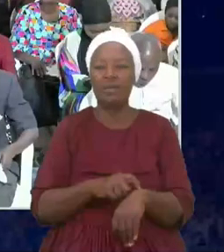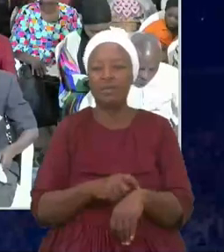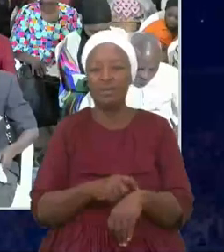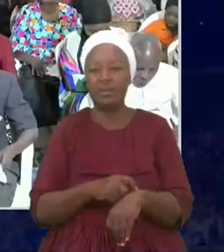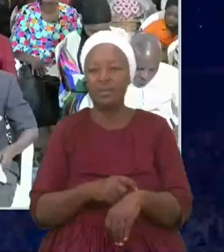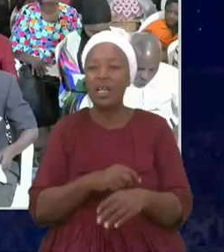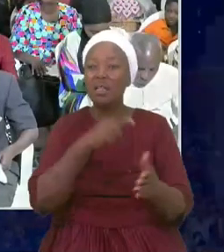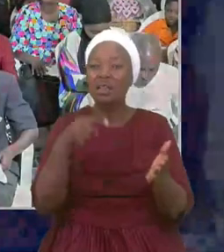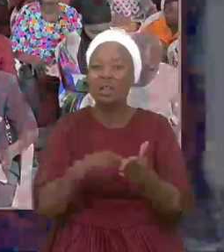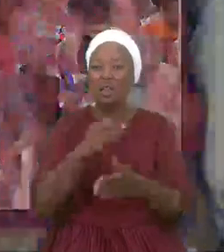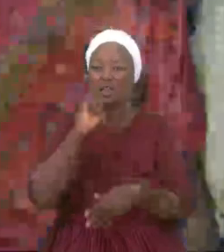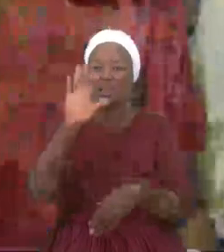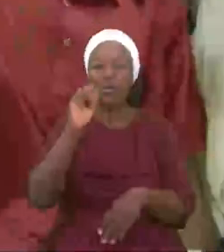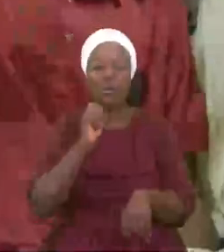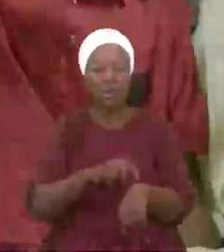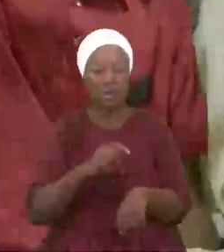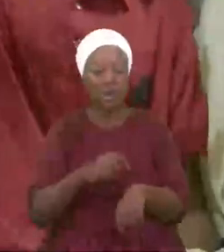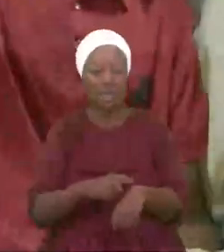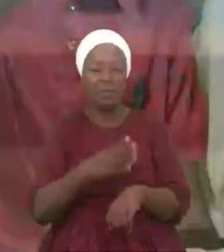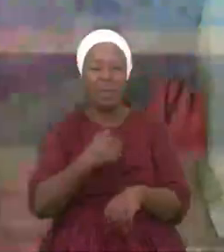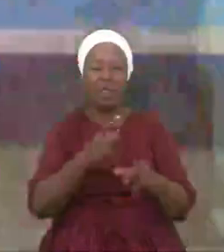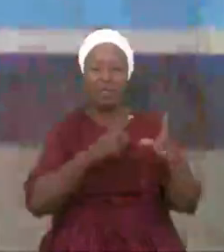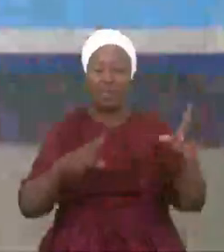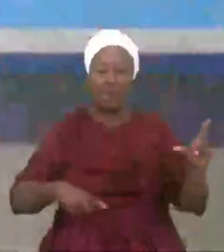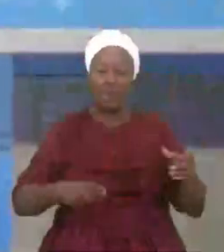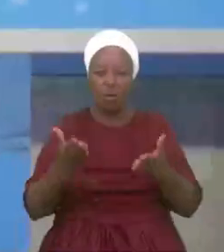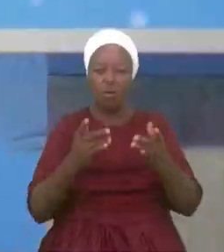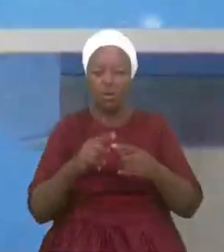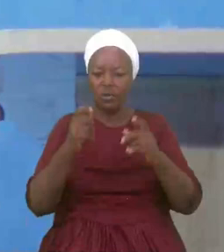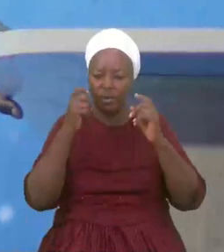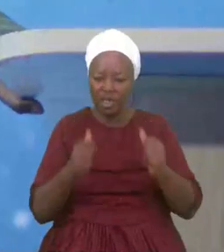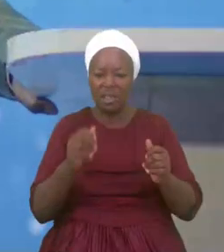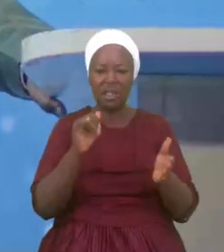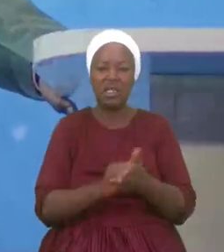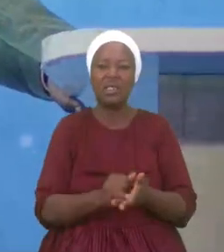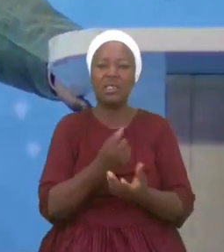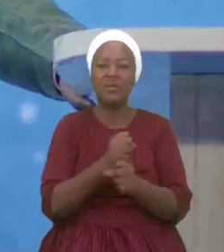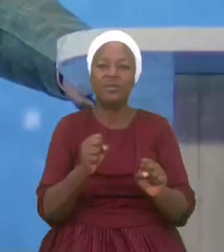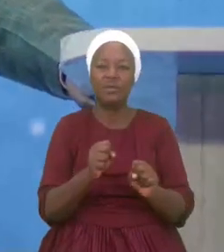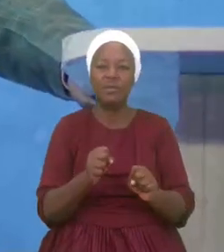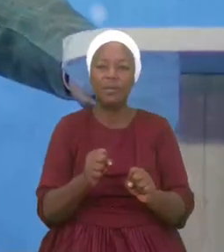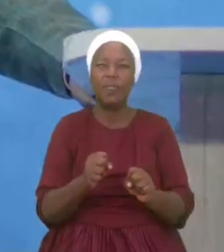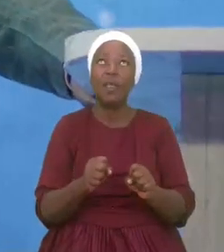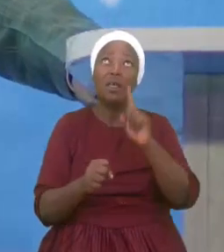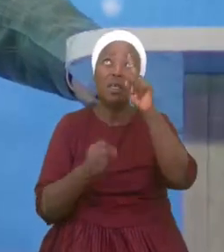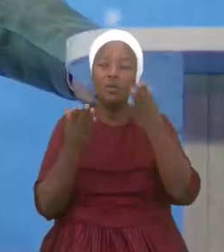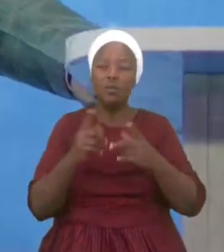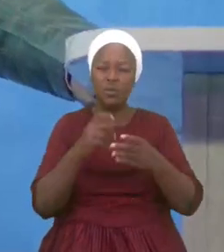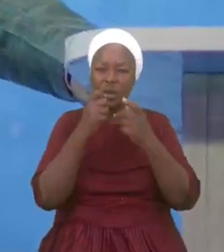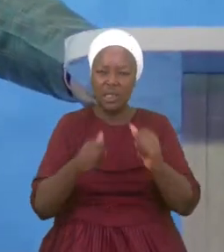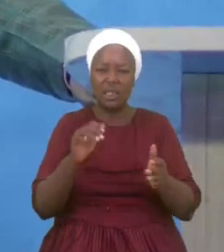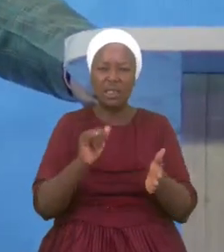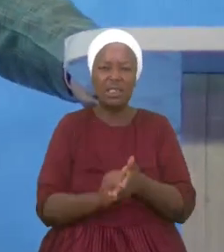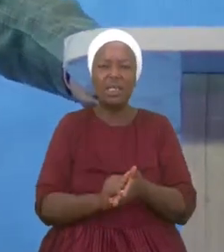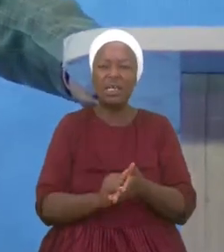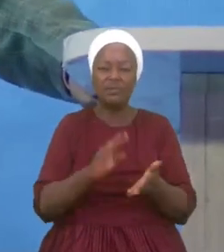raterai ces choses en leur temps voici votre temps et le Seigneur veut